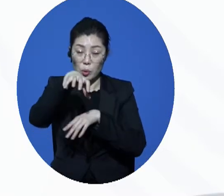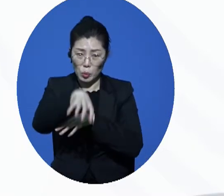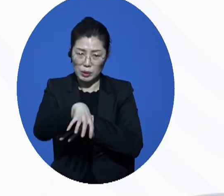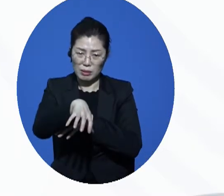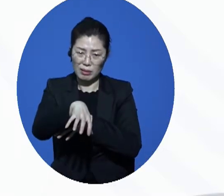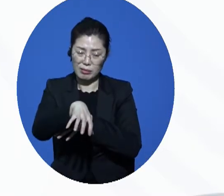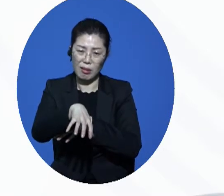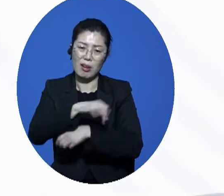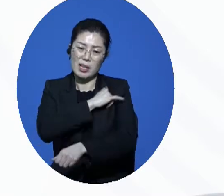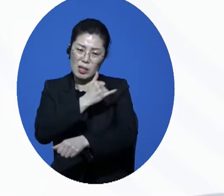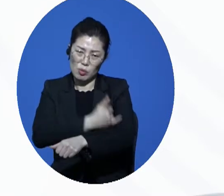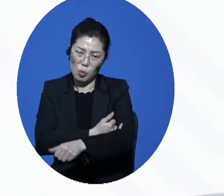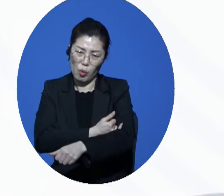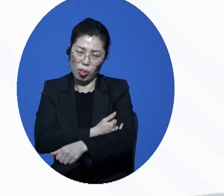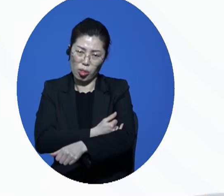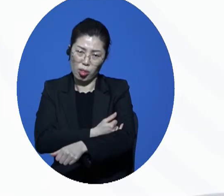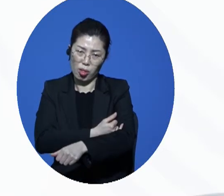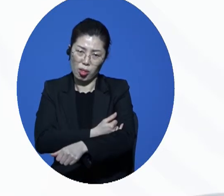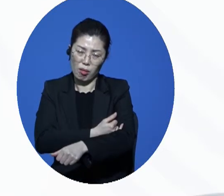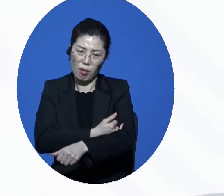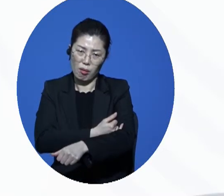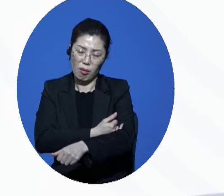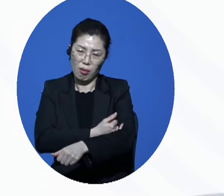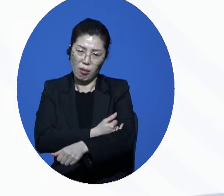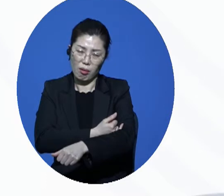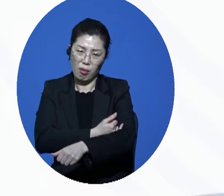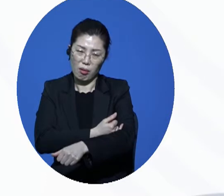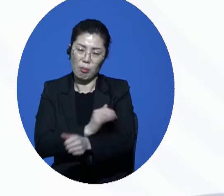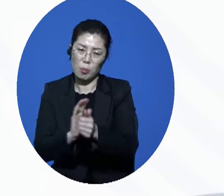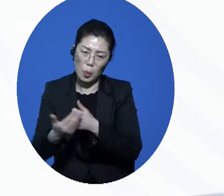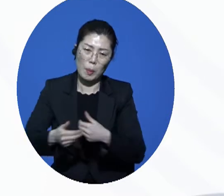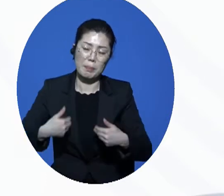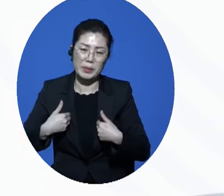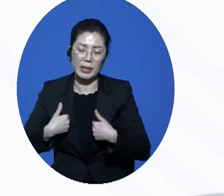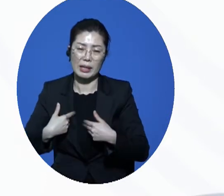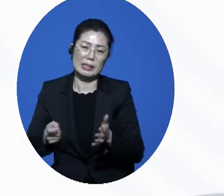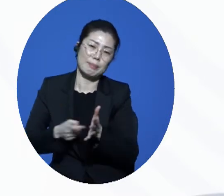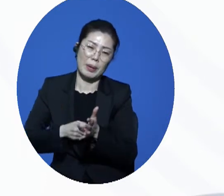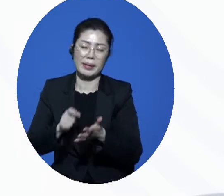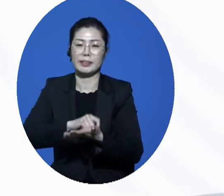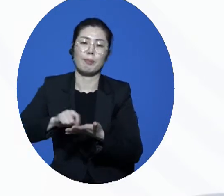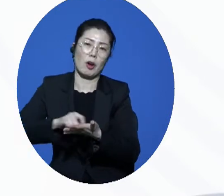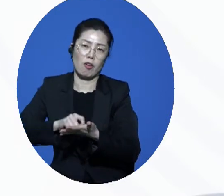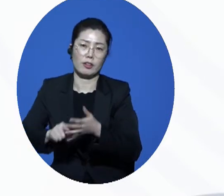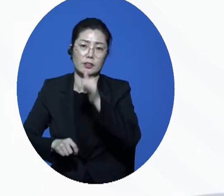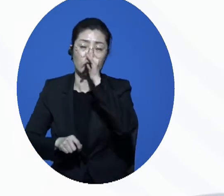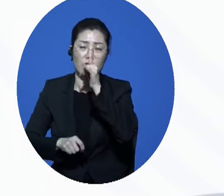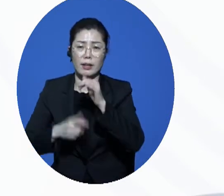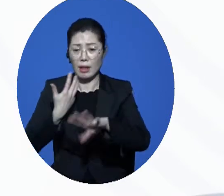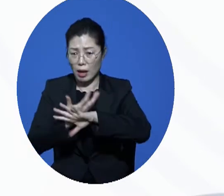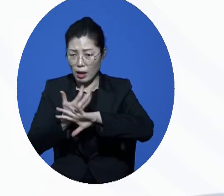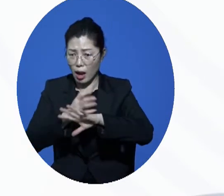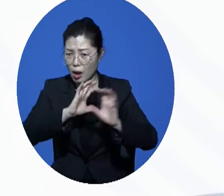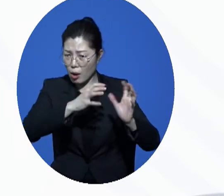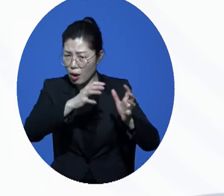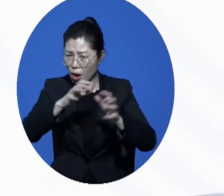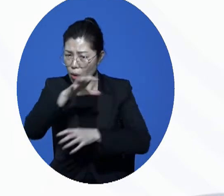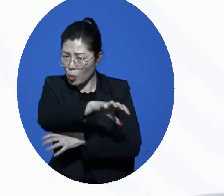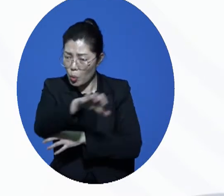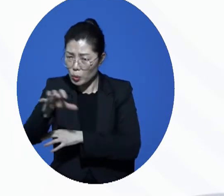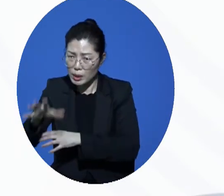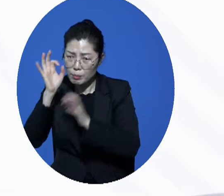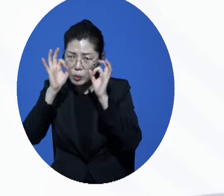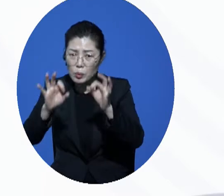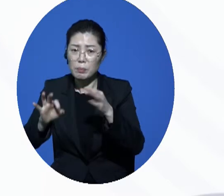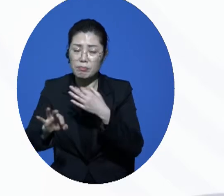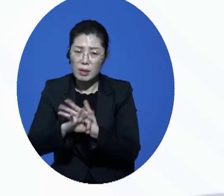시설들에서의 이런 비극적인 인권 남용을 종식해야 된다는 긴급 성명이었습니다. 여러 국가들을 살펴보면 팬데믹에 의해서 가장